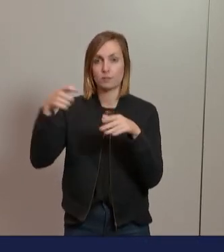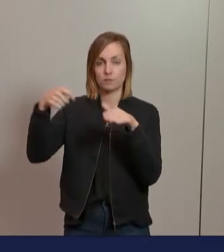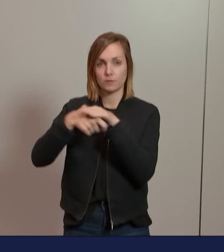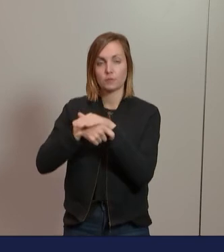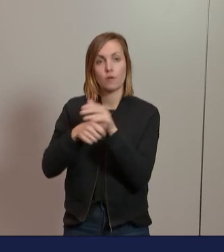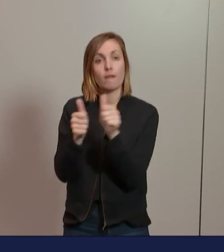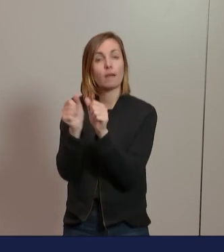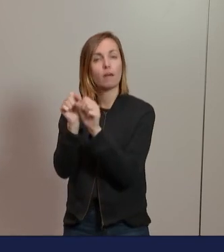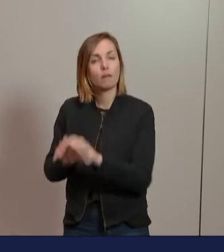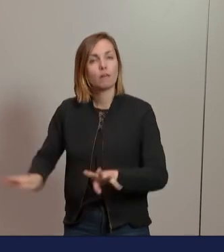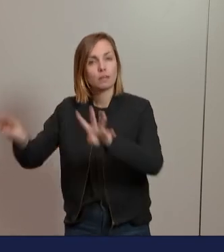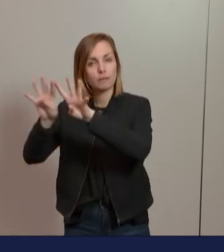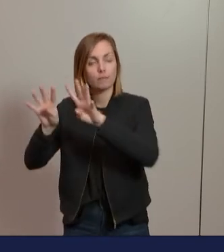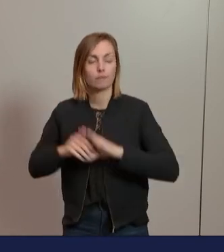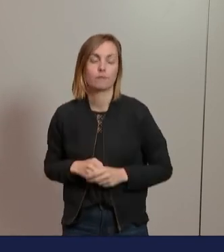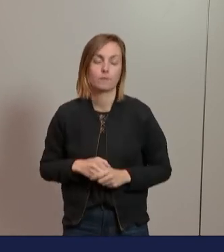la CAF.